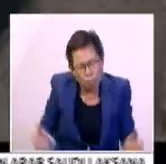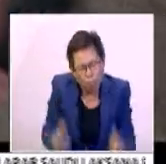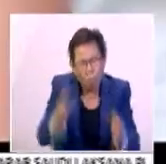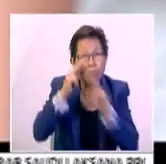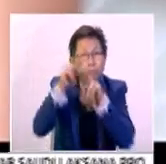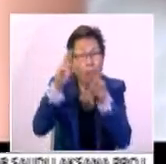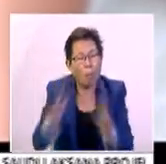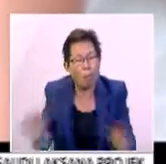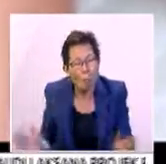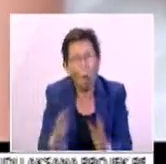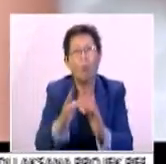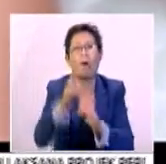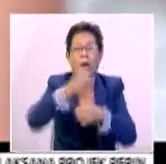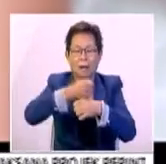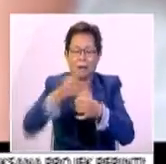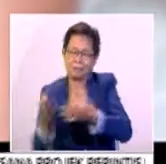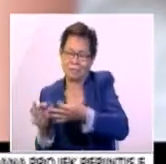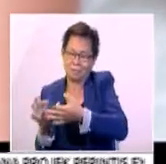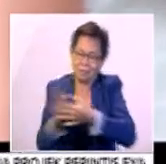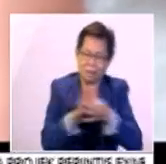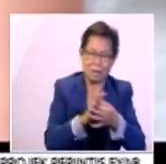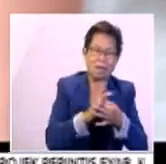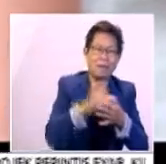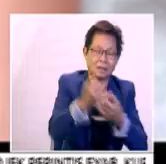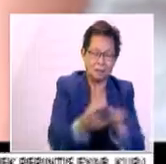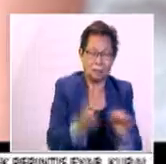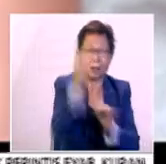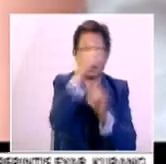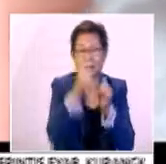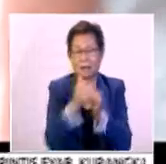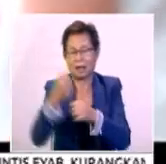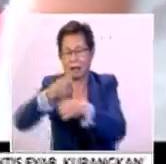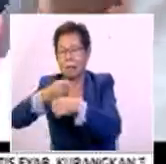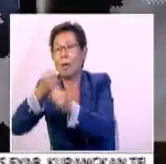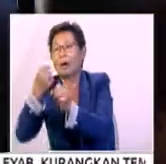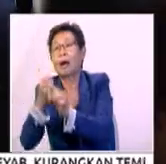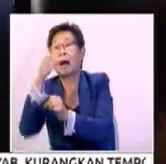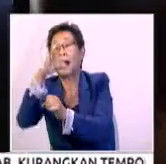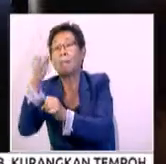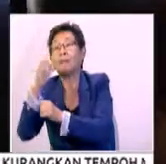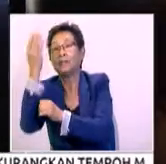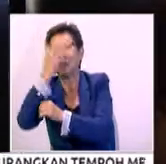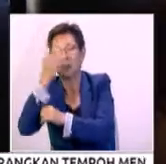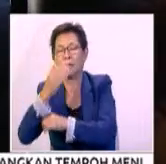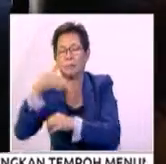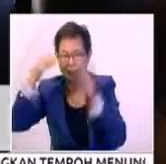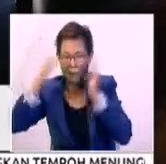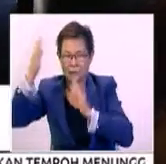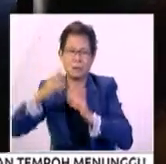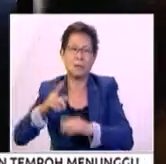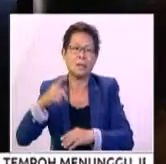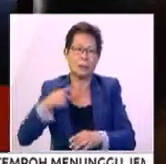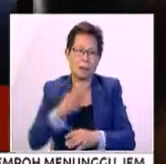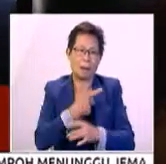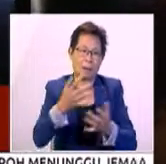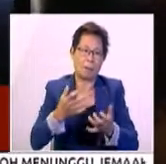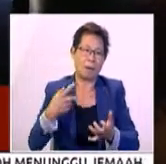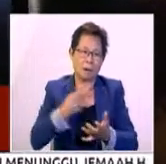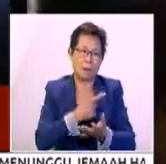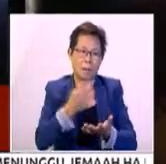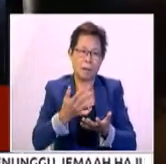penonton merupakan hasil kerjasama sebuah jabatan kerajaan dan produksi tempatan. Sebenarnya kami sebenarnya